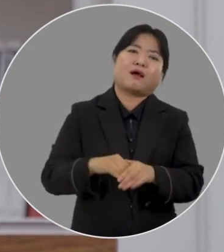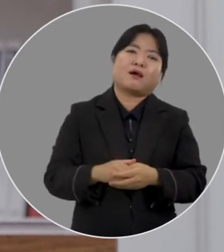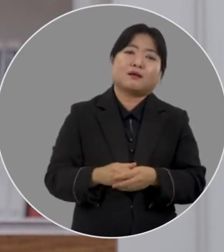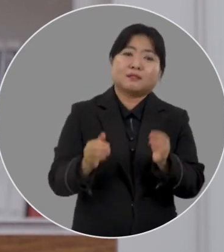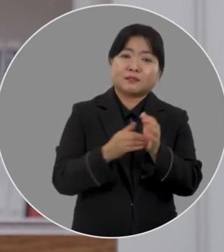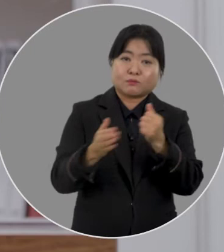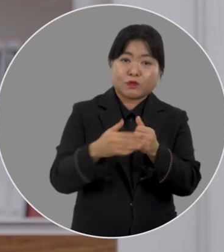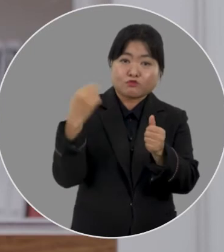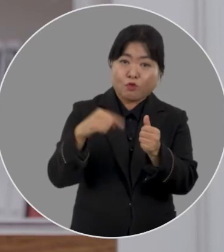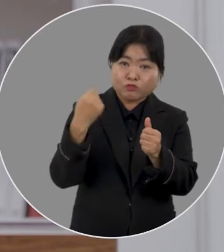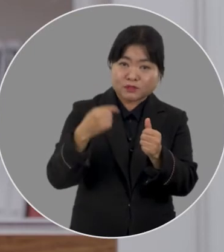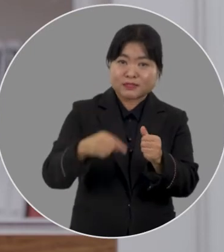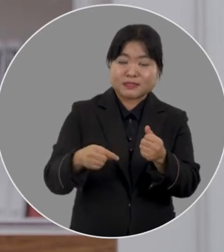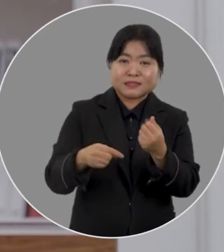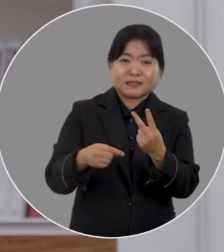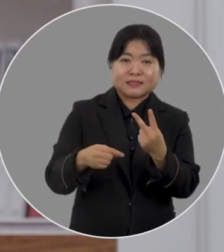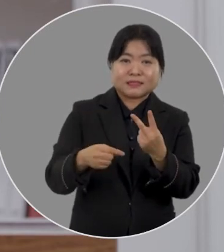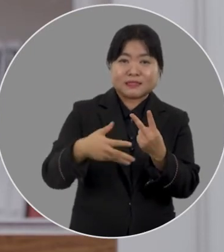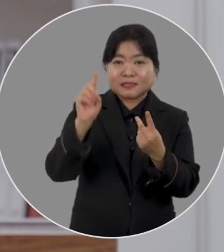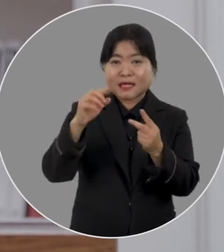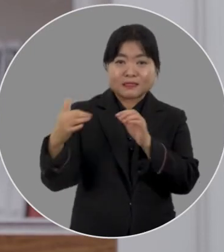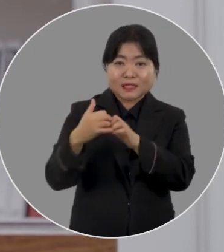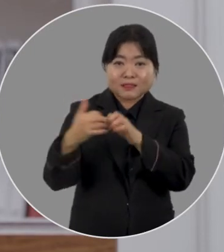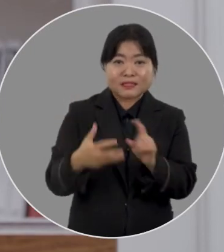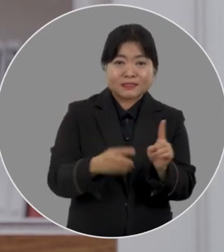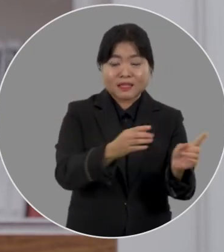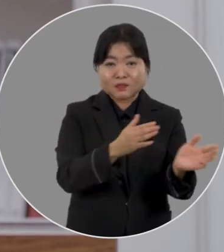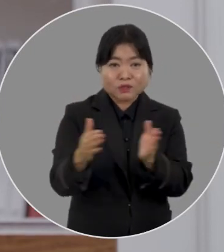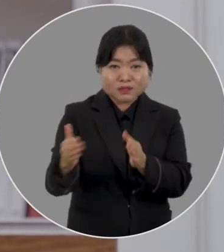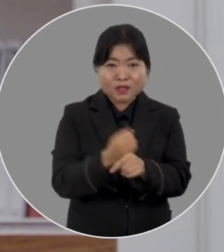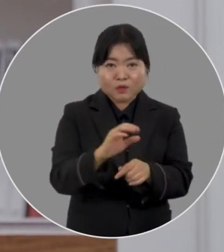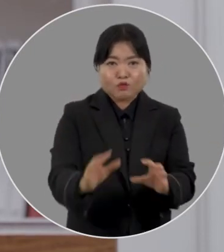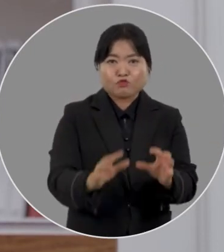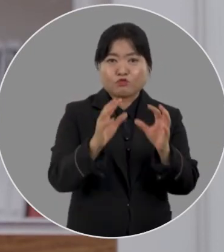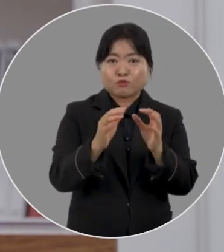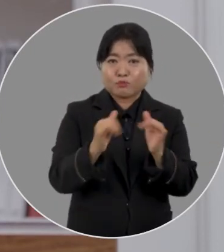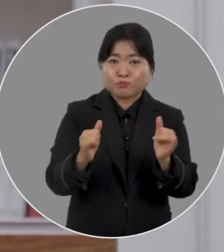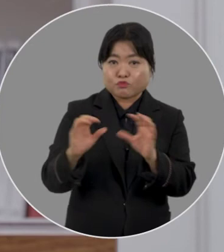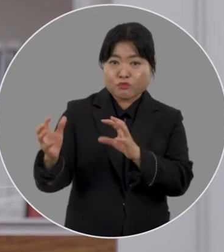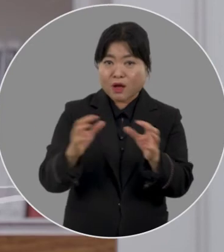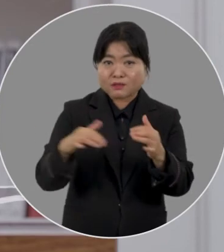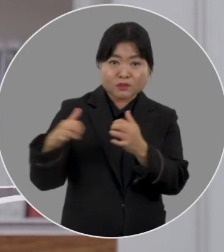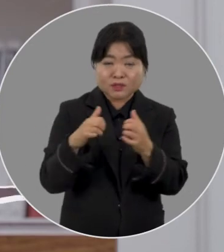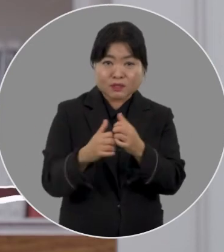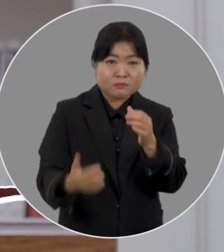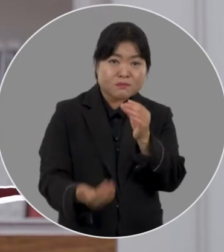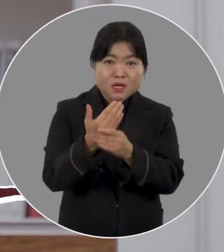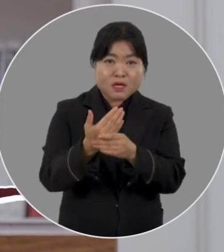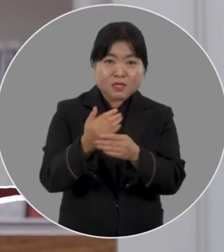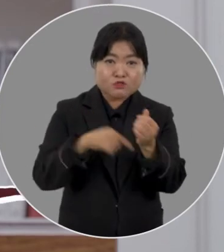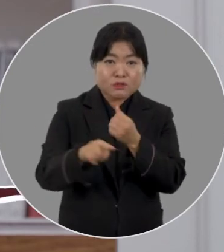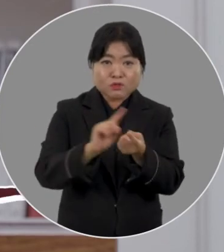그래서 교육은 이제 2차 세계대전 종전 후에 이걸 정리해야 되니까 국민 국가 간의 전쟁이 벌어진 이유는 서로에 대한